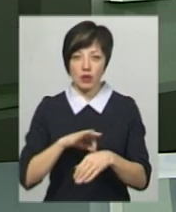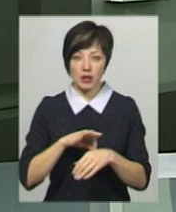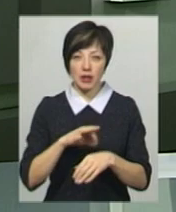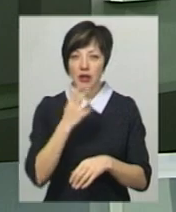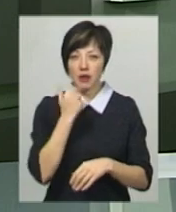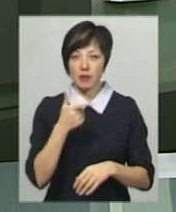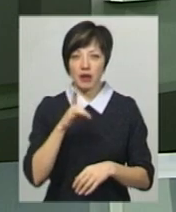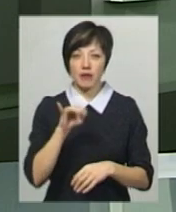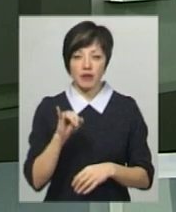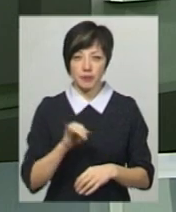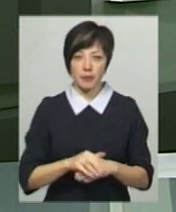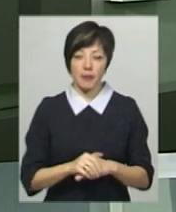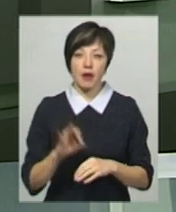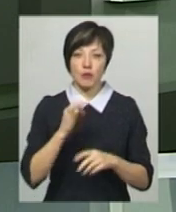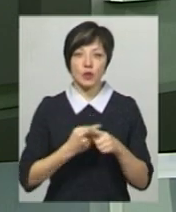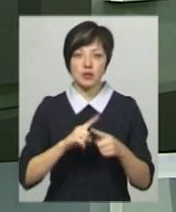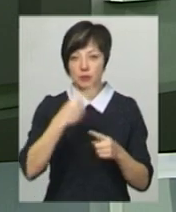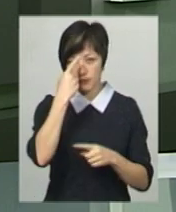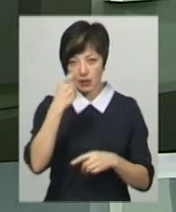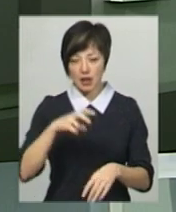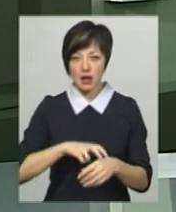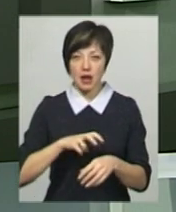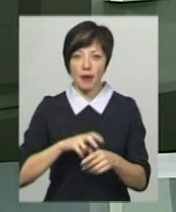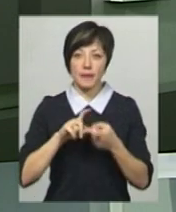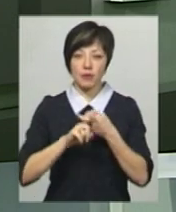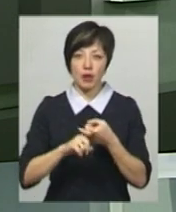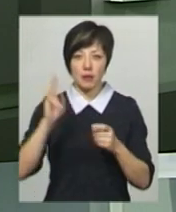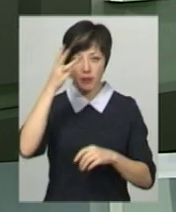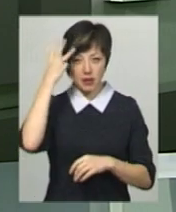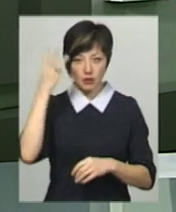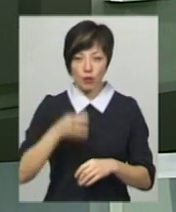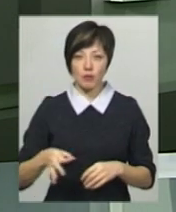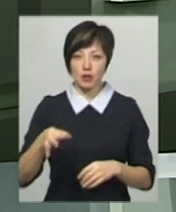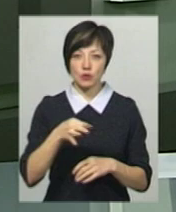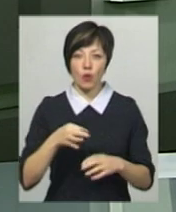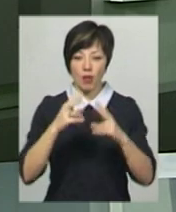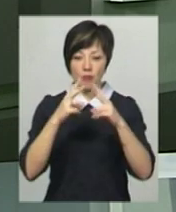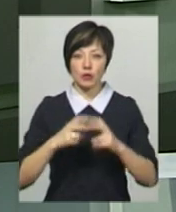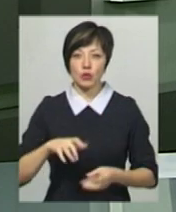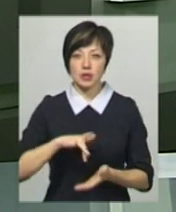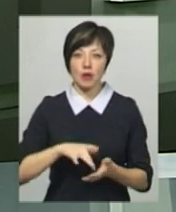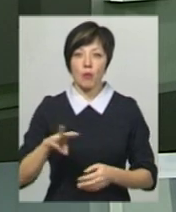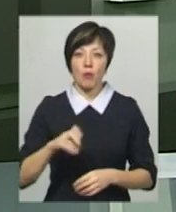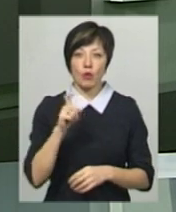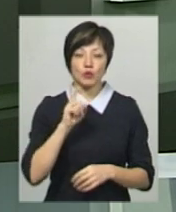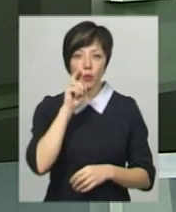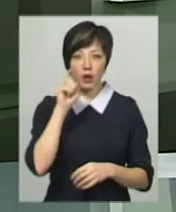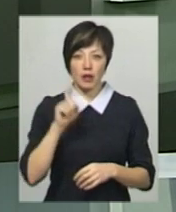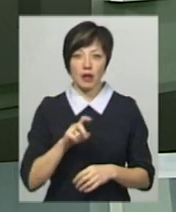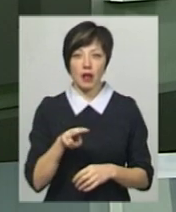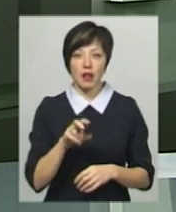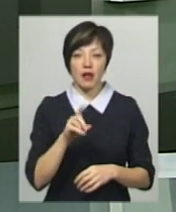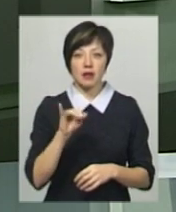на грип та ГРВІ. Про це повідомляє лікар-епідеміолог Хмельницького обласного лабораторного центру МОЗ України